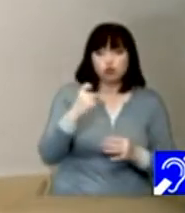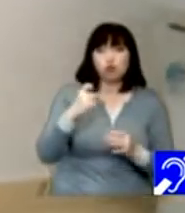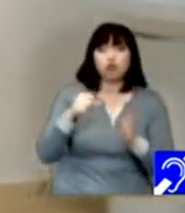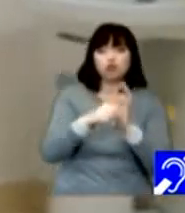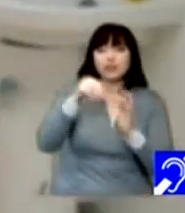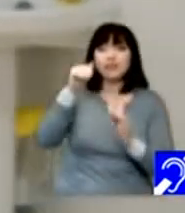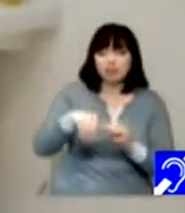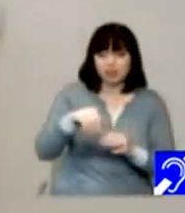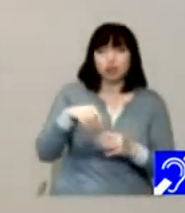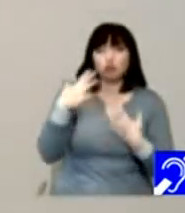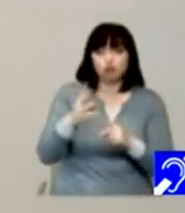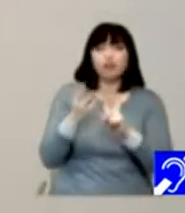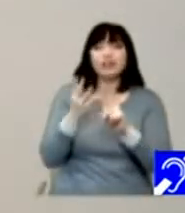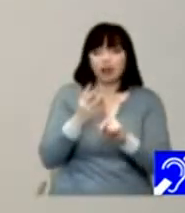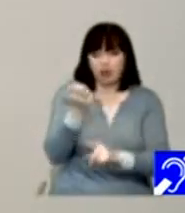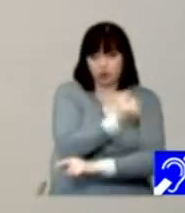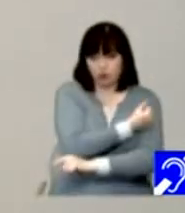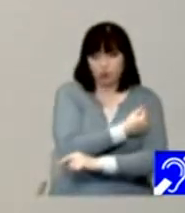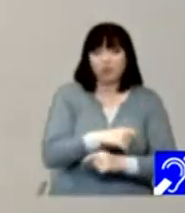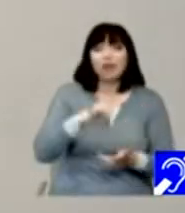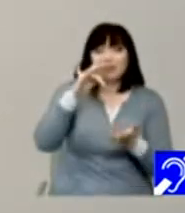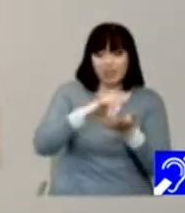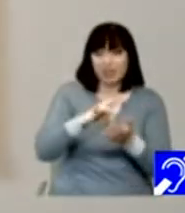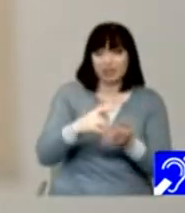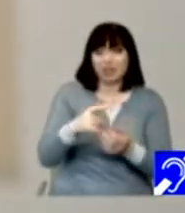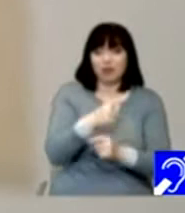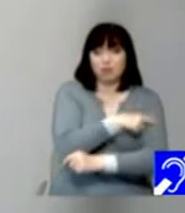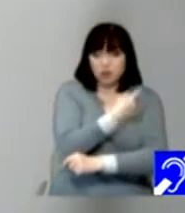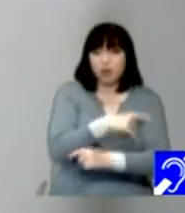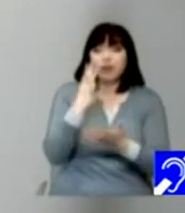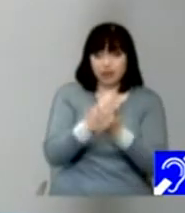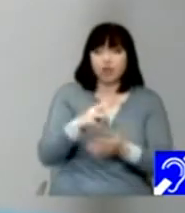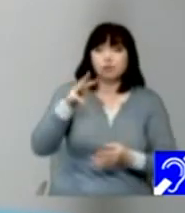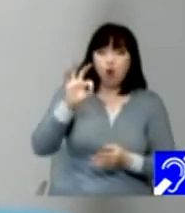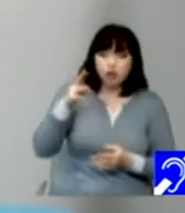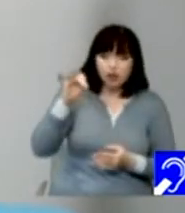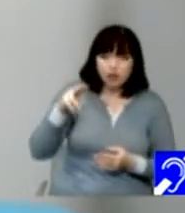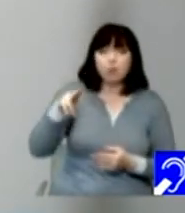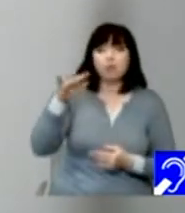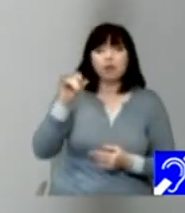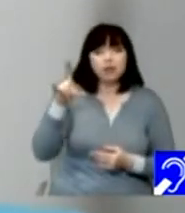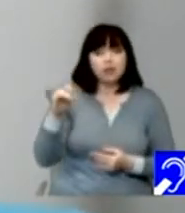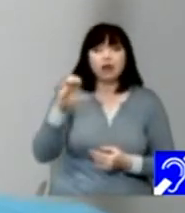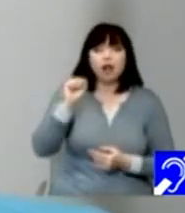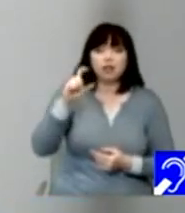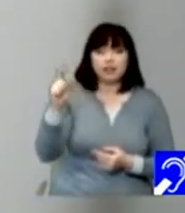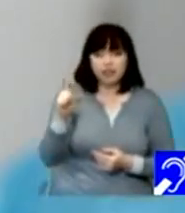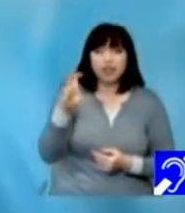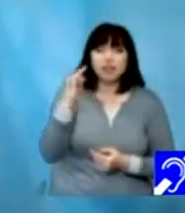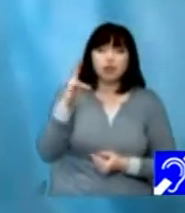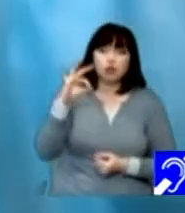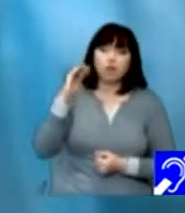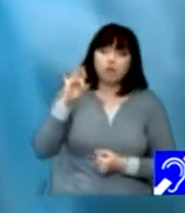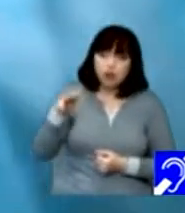persoane și-au administrat doza booster. În centrele medicale sunt disponibile vaccinurile Moderna, Pfizer, AstraZeneca, ca Sinopharm